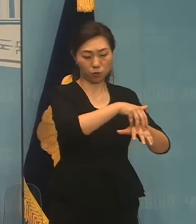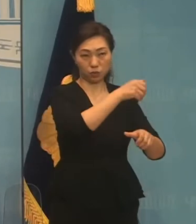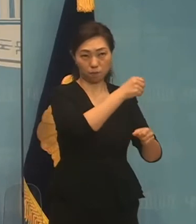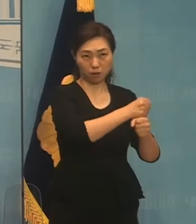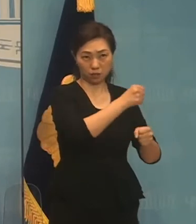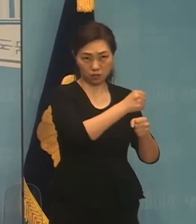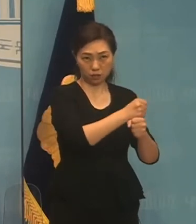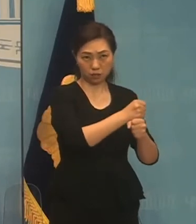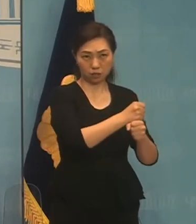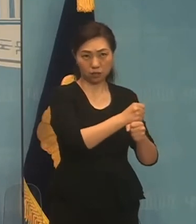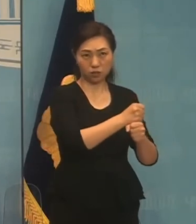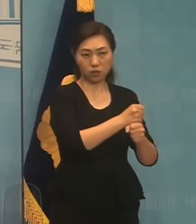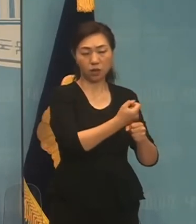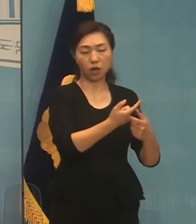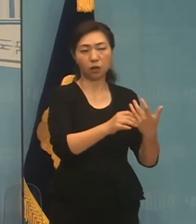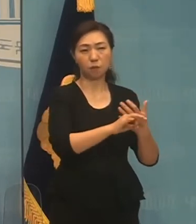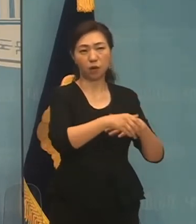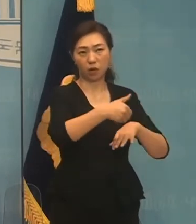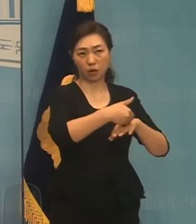공모한 자,